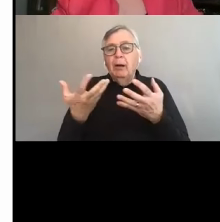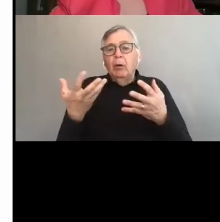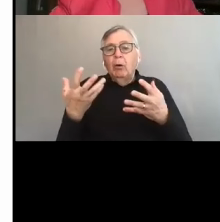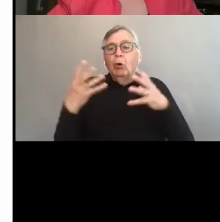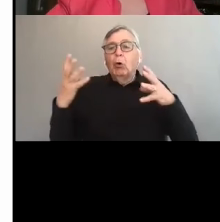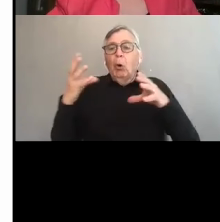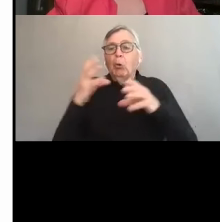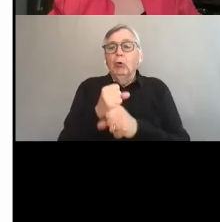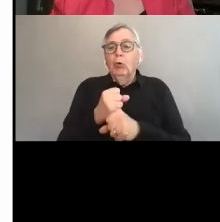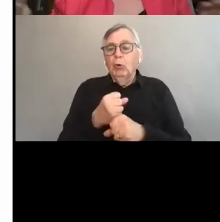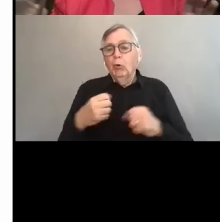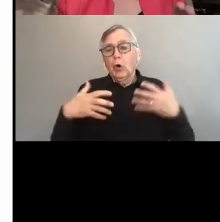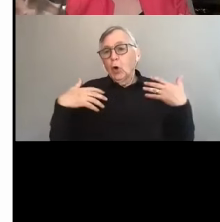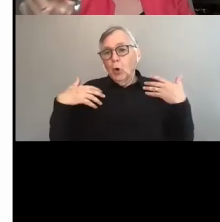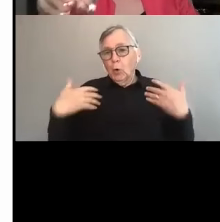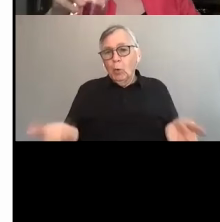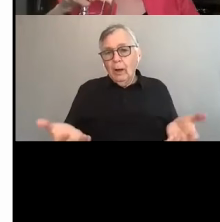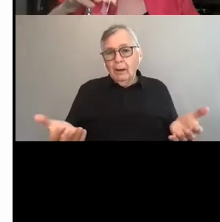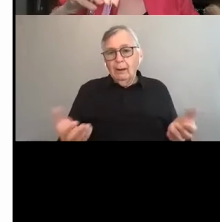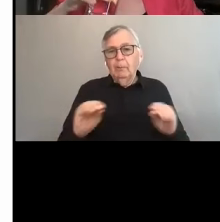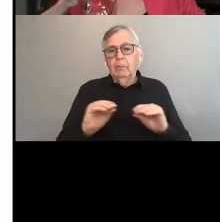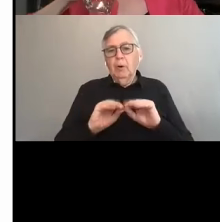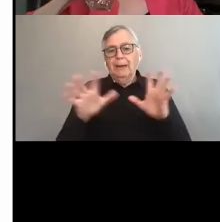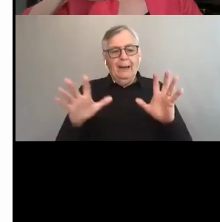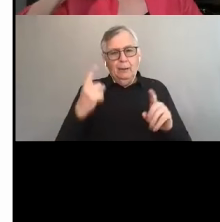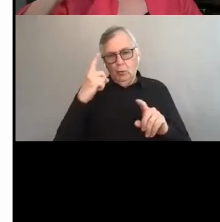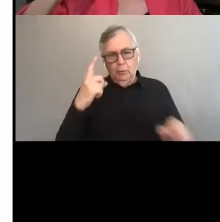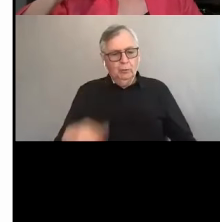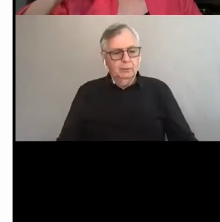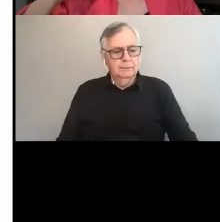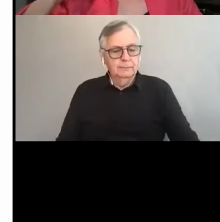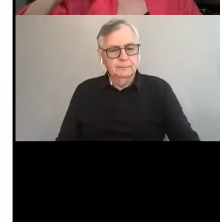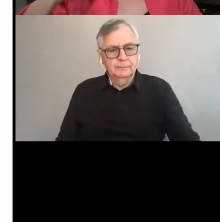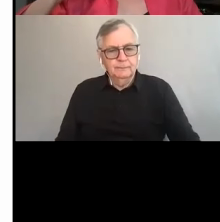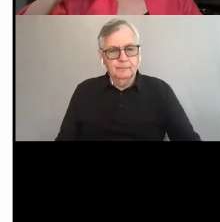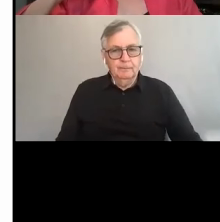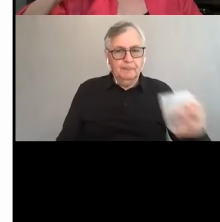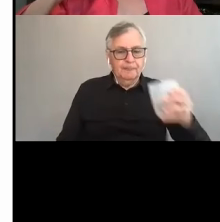peut conclure de tout ça? Ce n'est pas encore clair. Excusez-moi.